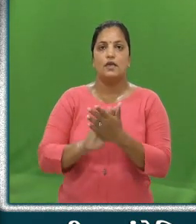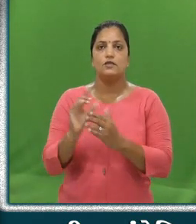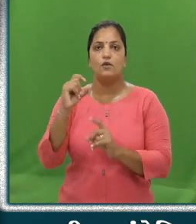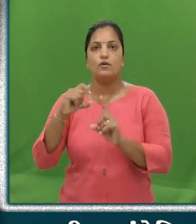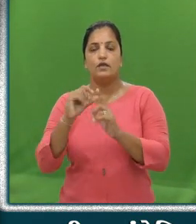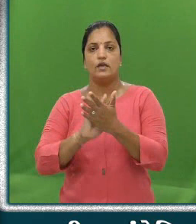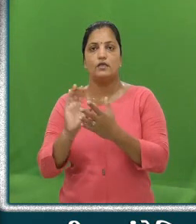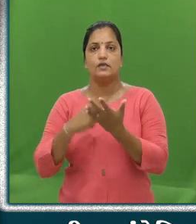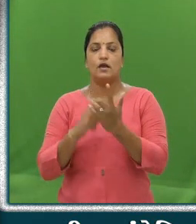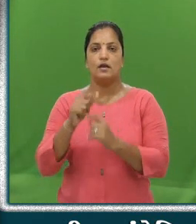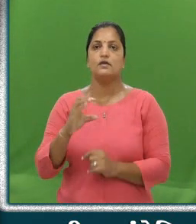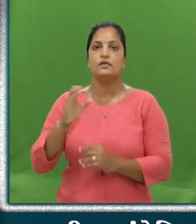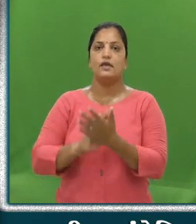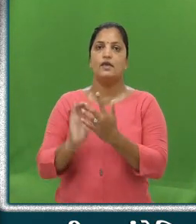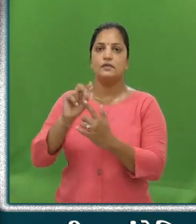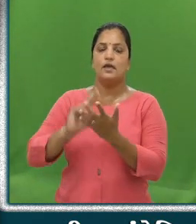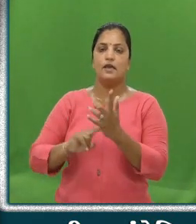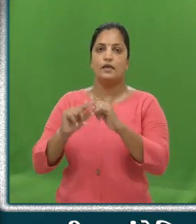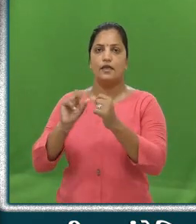પરમા ચિંતન ભાનુશાલી